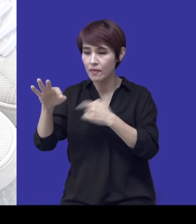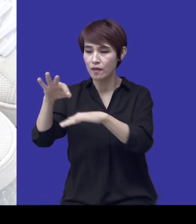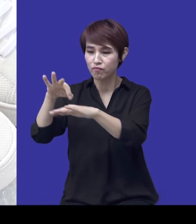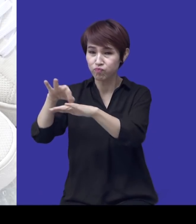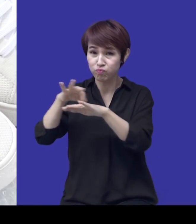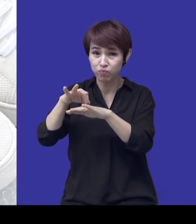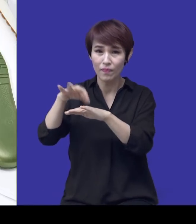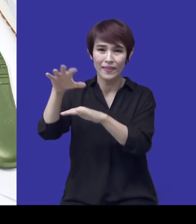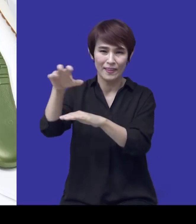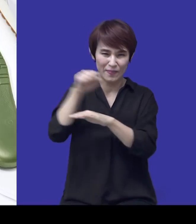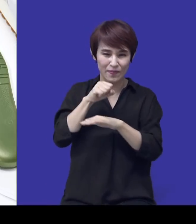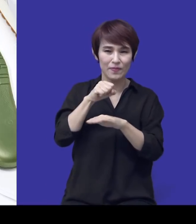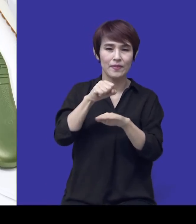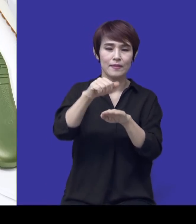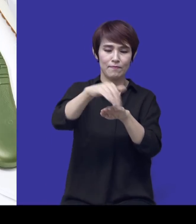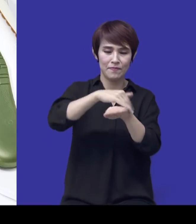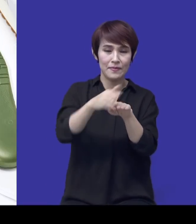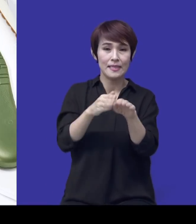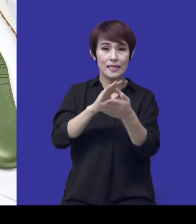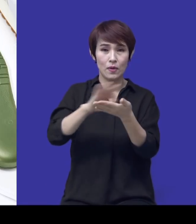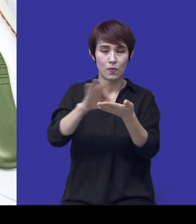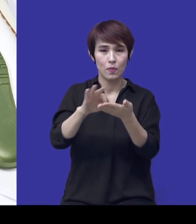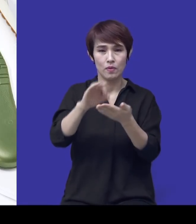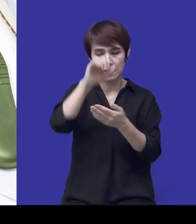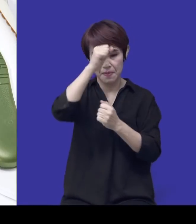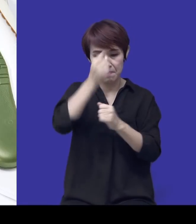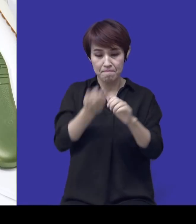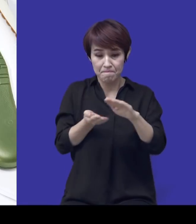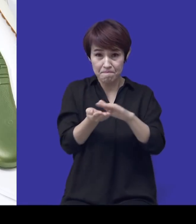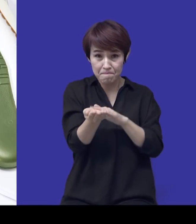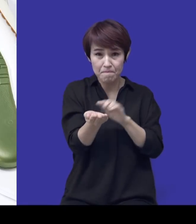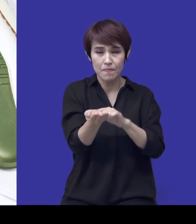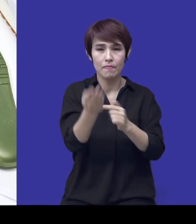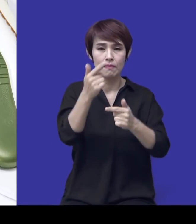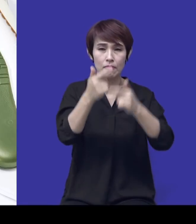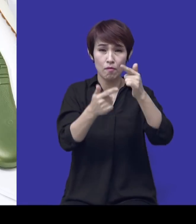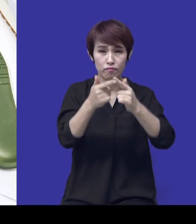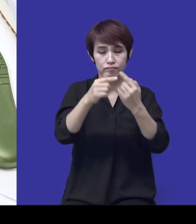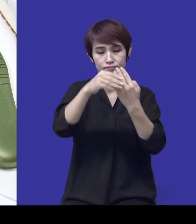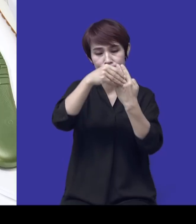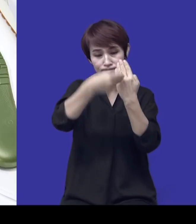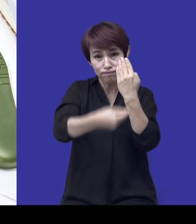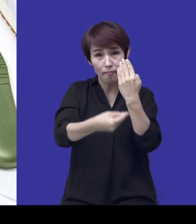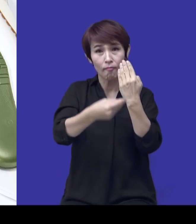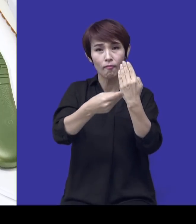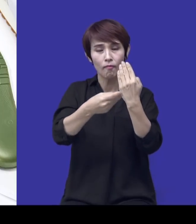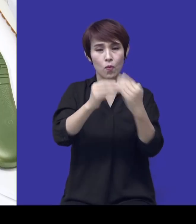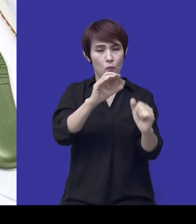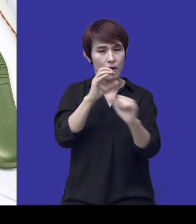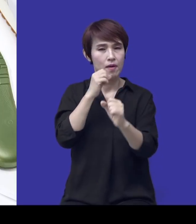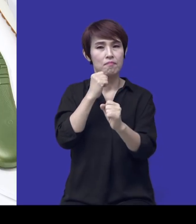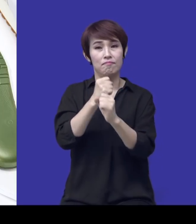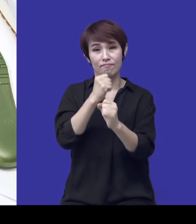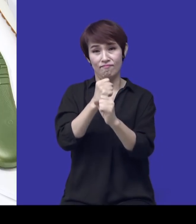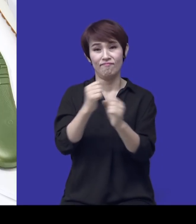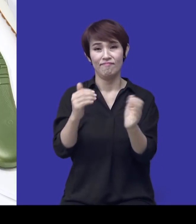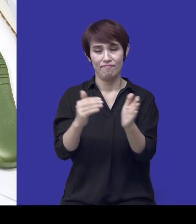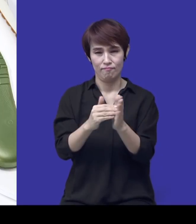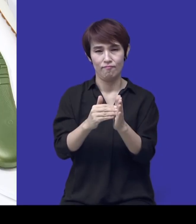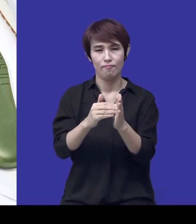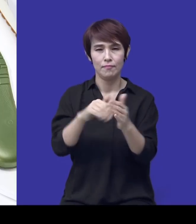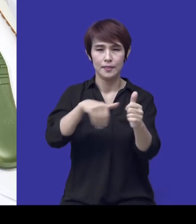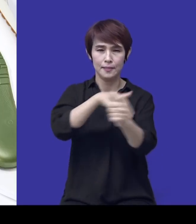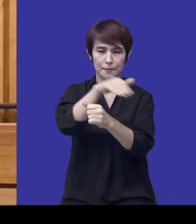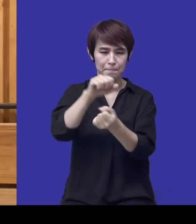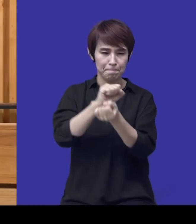있고요. 예. 그리고 인솔은 뭐 나무 껍질이나 뭐 대나무 원사 그런 천연 소재로 만들고 있고 아웃솔은 생분해 뭐 그런 소재로